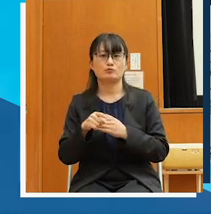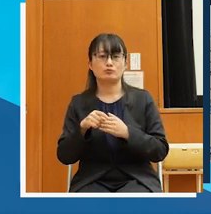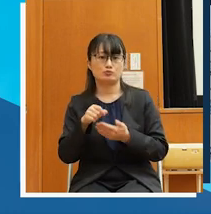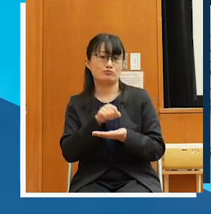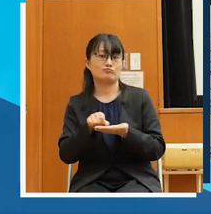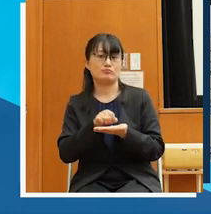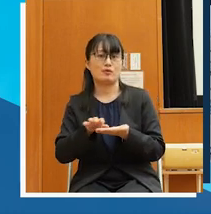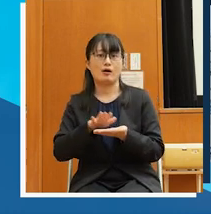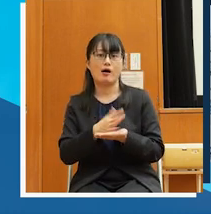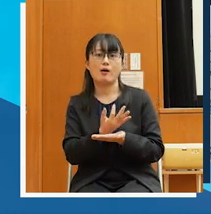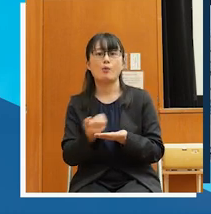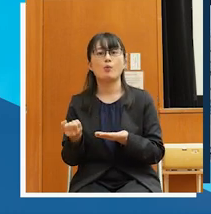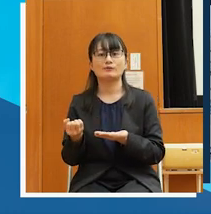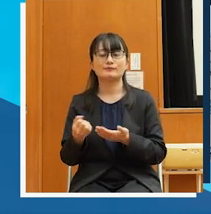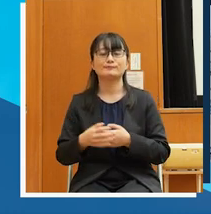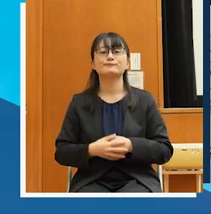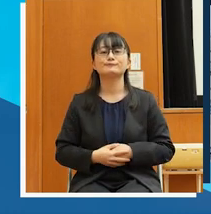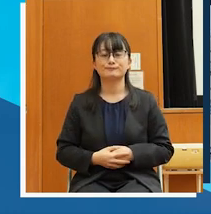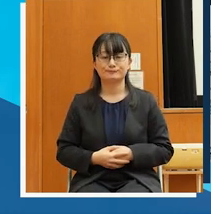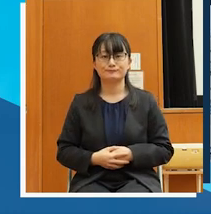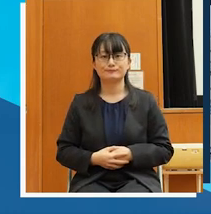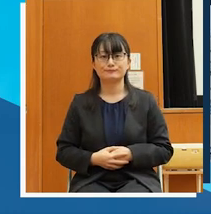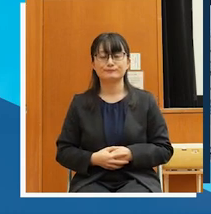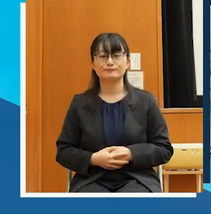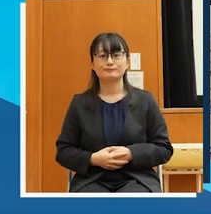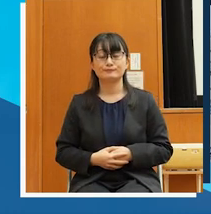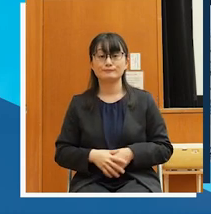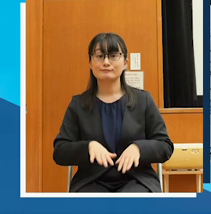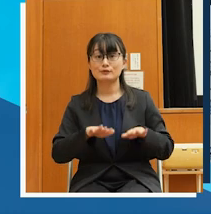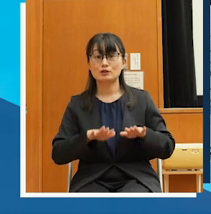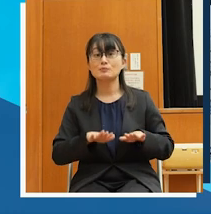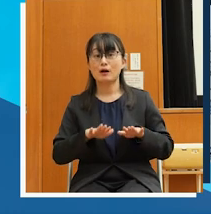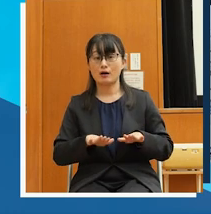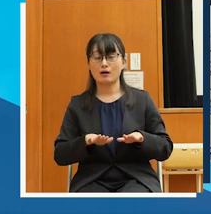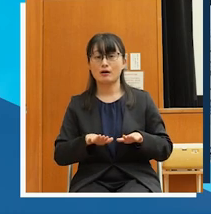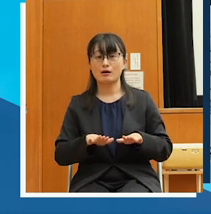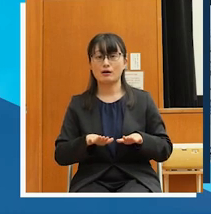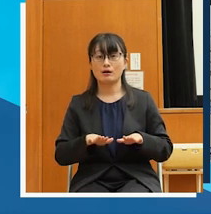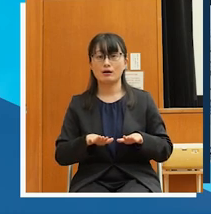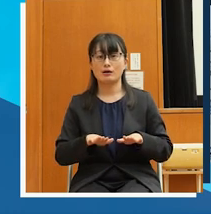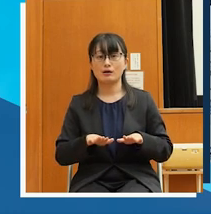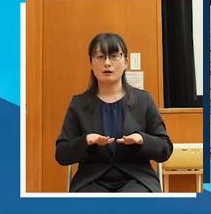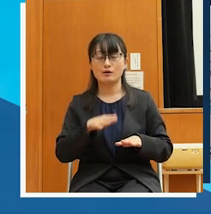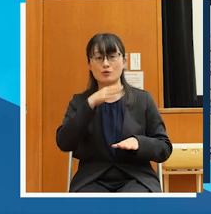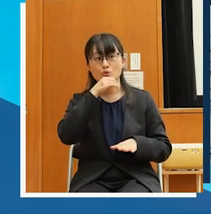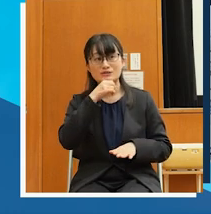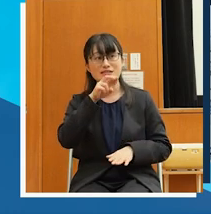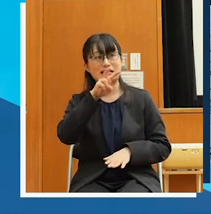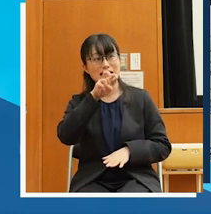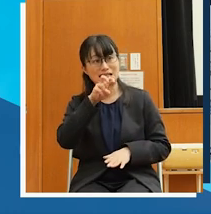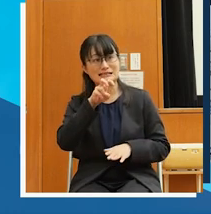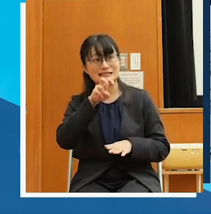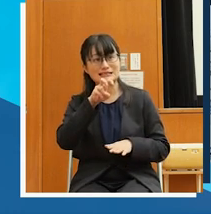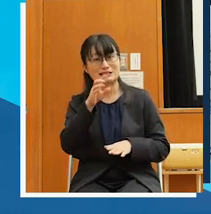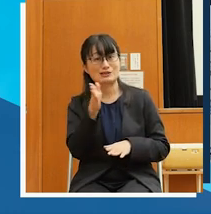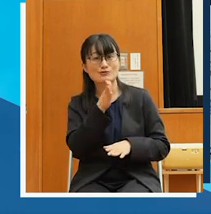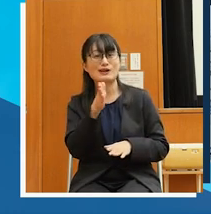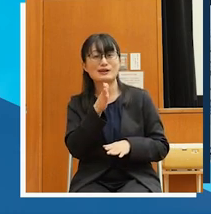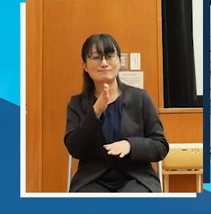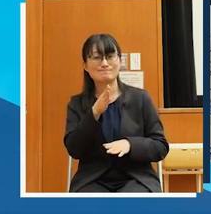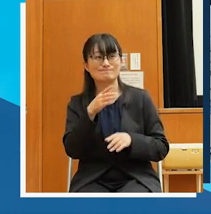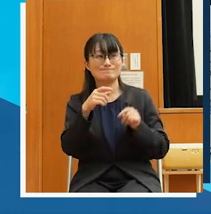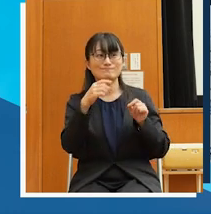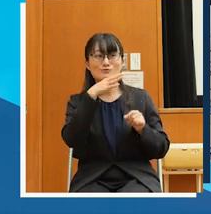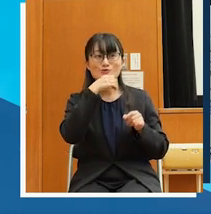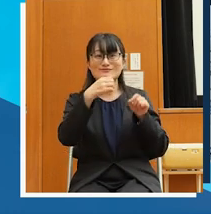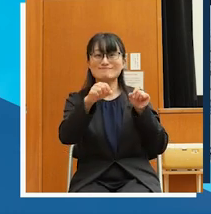が多いんですねでもちろん経験ということもあるんですが今のまさに私前後の同じような世代で全くま今お話しされたこと